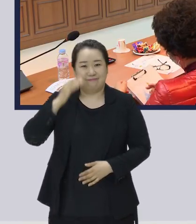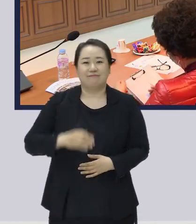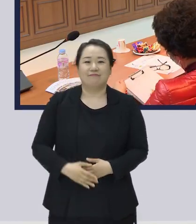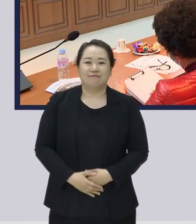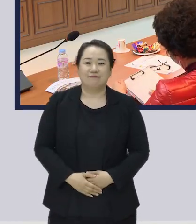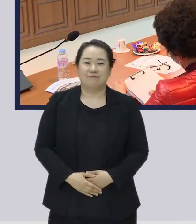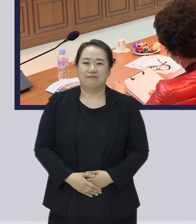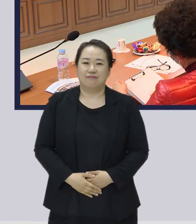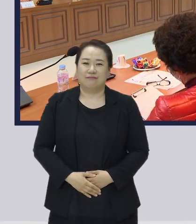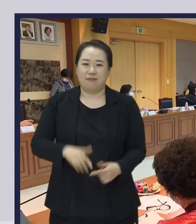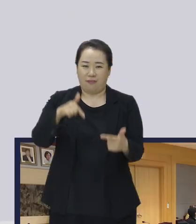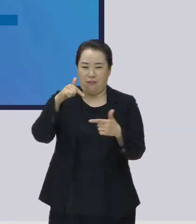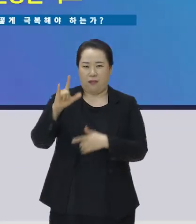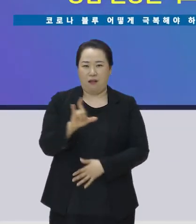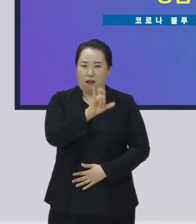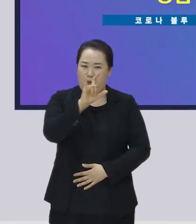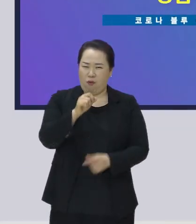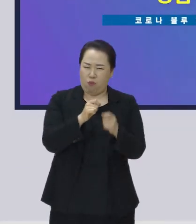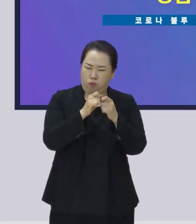기대합니다.